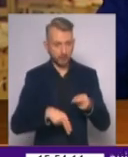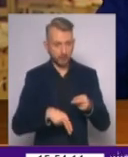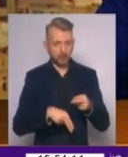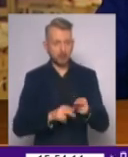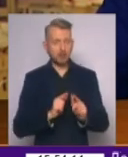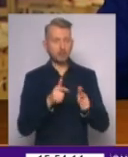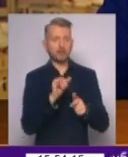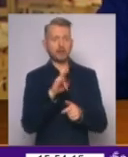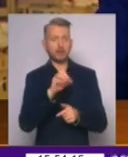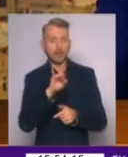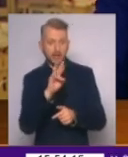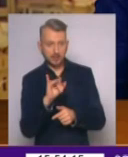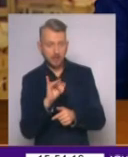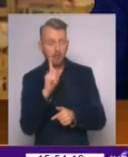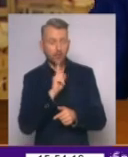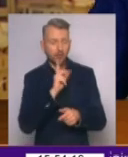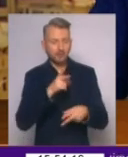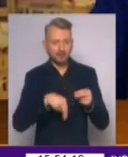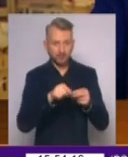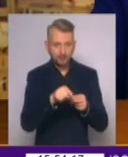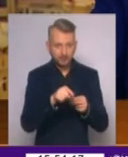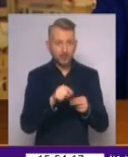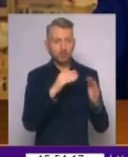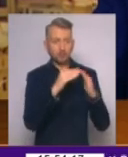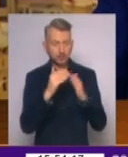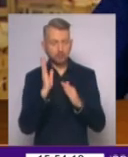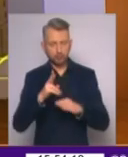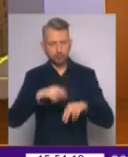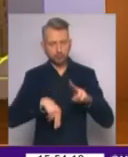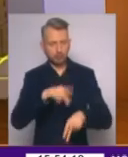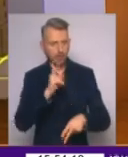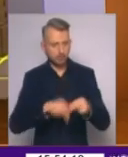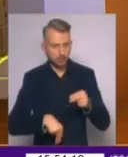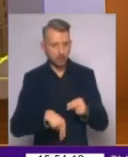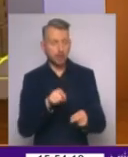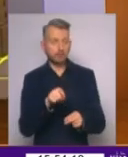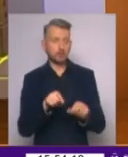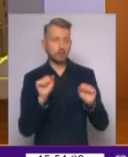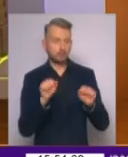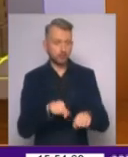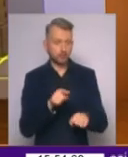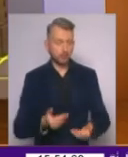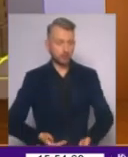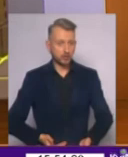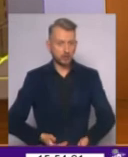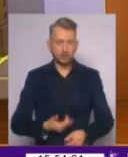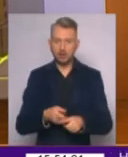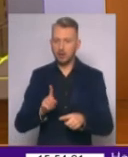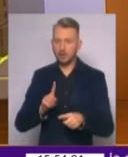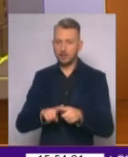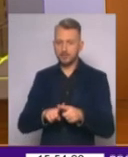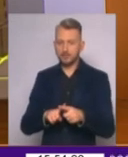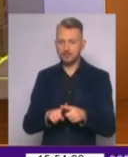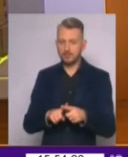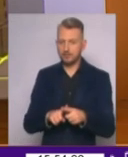підуть в інтерни, то поки вони закінчують інтернатуру, то ці будинки будуть збудовані і вони зможуть в них мешкати. Це надзвичайно,